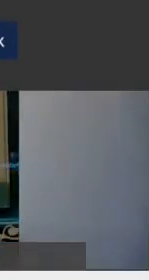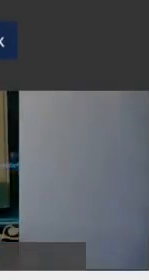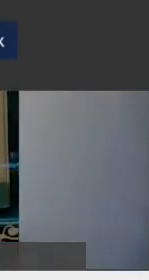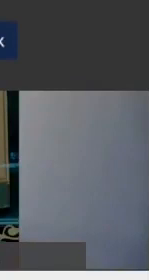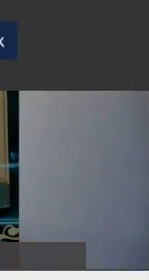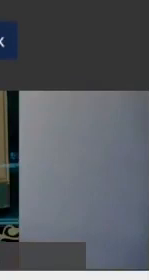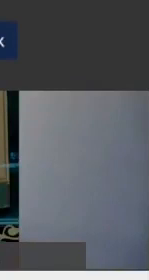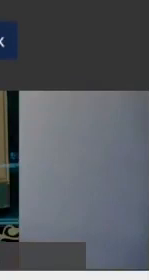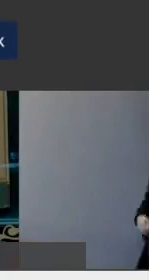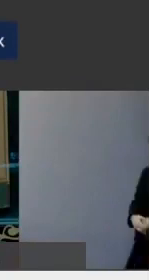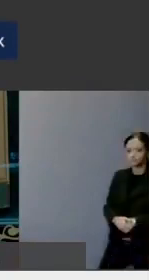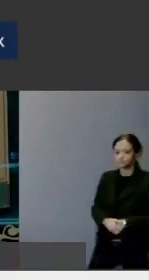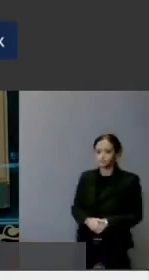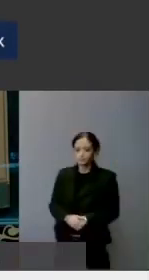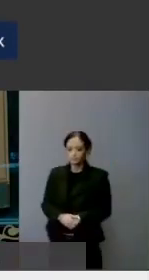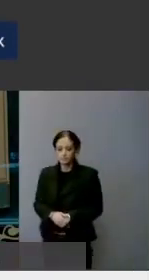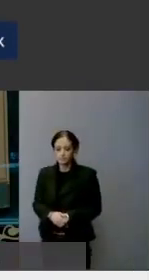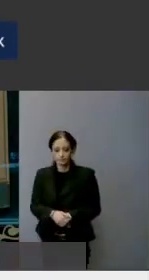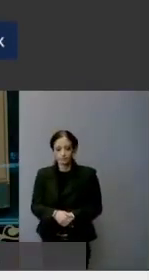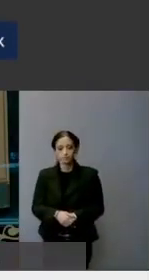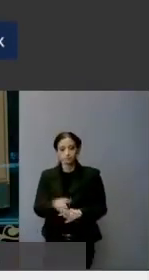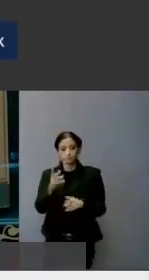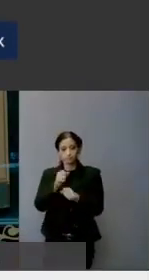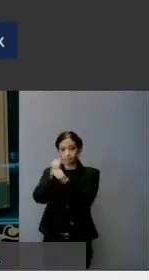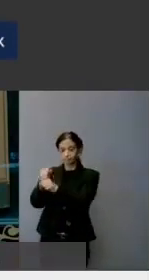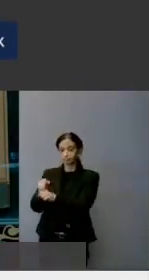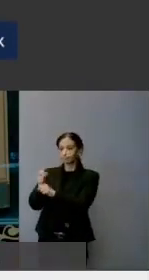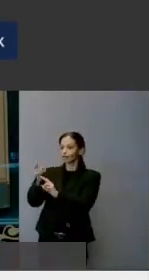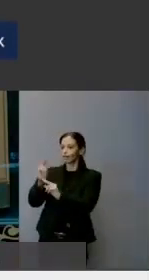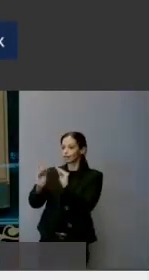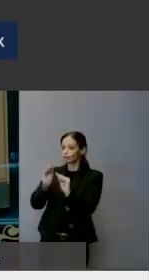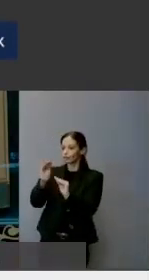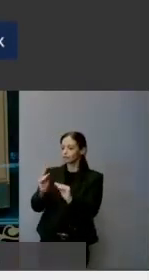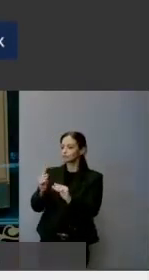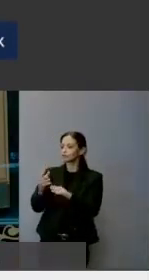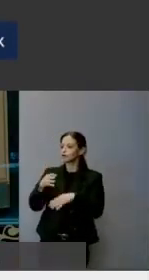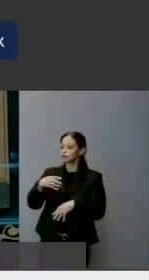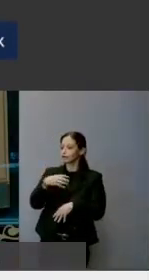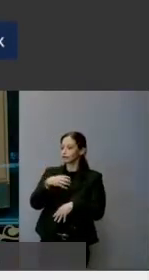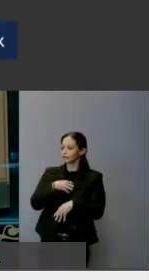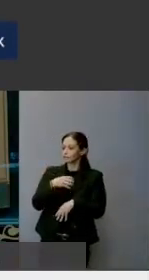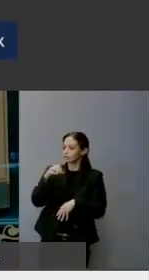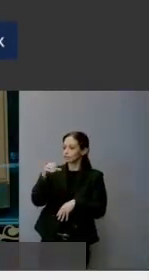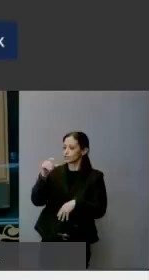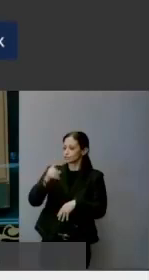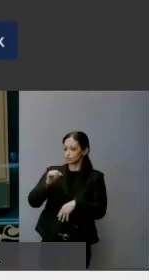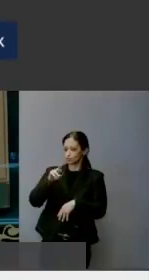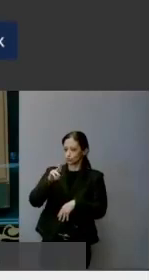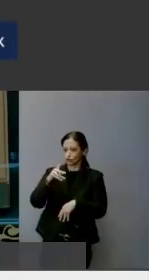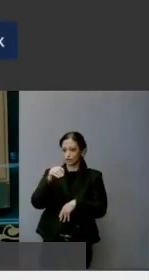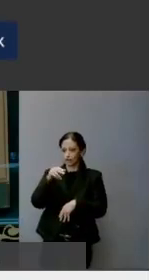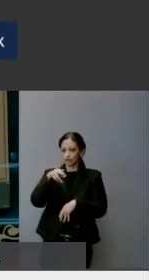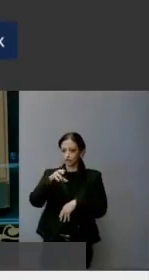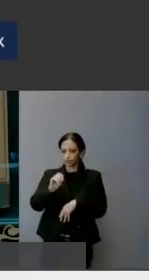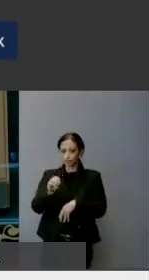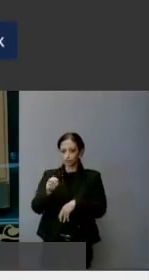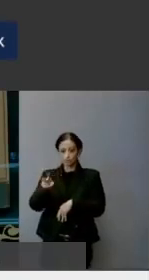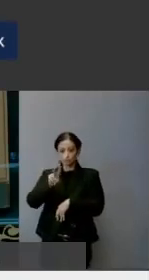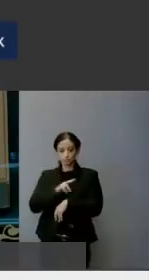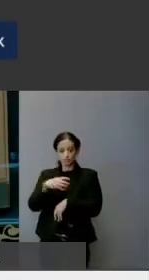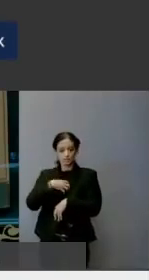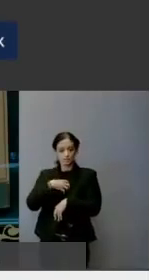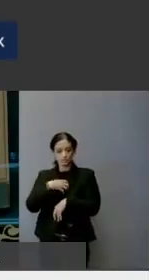passiamo alla successiva interrogazione proposta dal consigliere giordano risponderà l'assessore plan for out